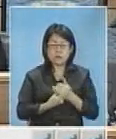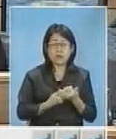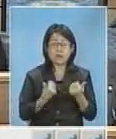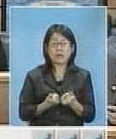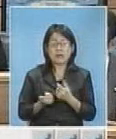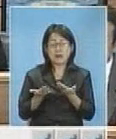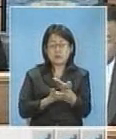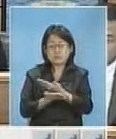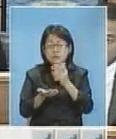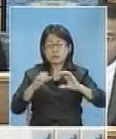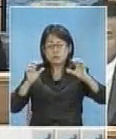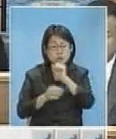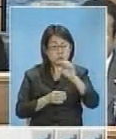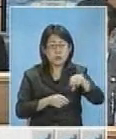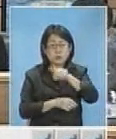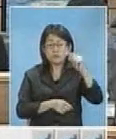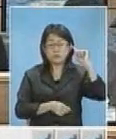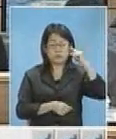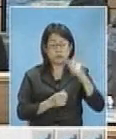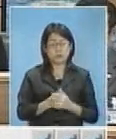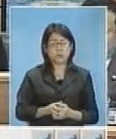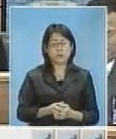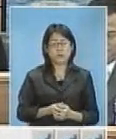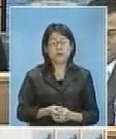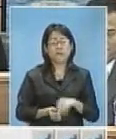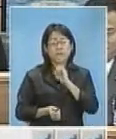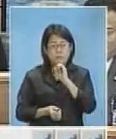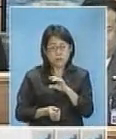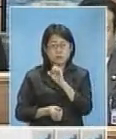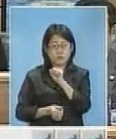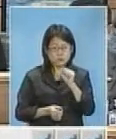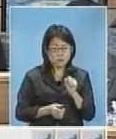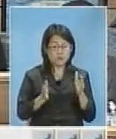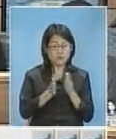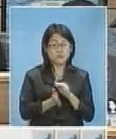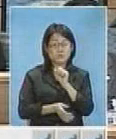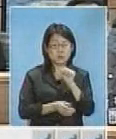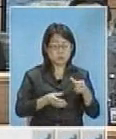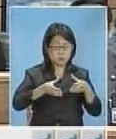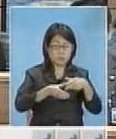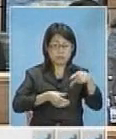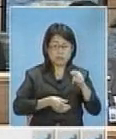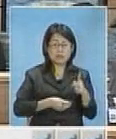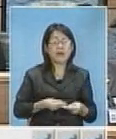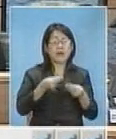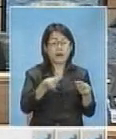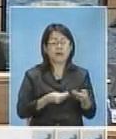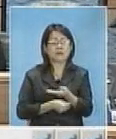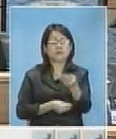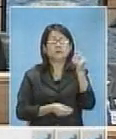าณเพื่อนสมาชิกครับรวมไปถึงเพื่อนสมาชิกฝั่งพรรคเพื่อไทยท่านคิดดูดีๆนะ